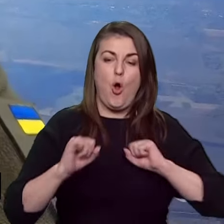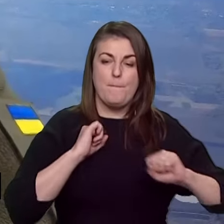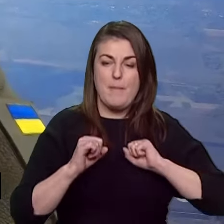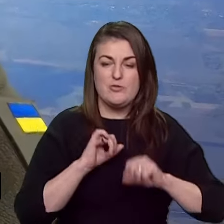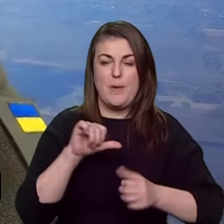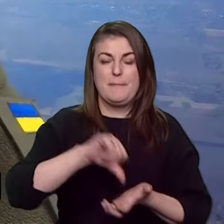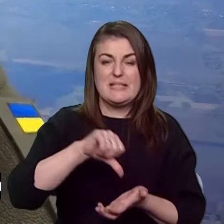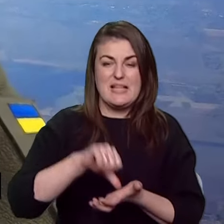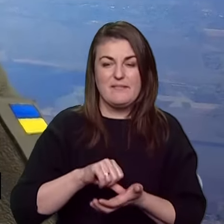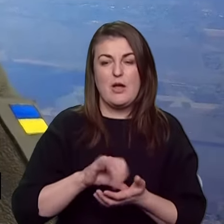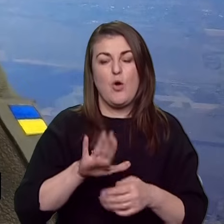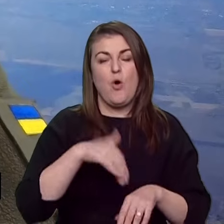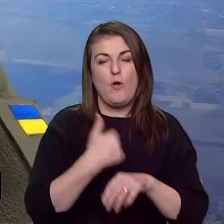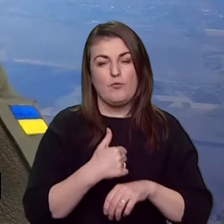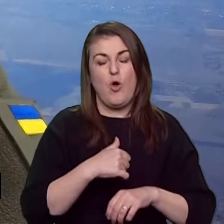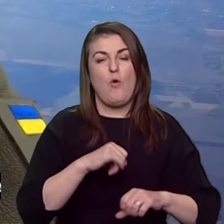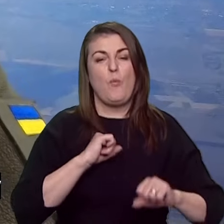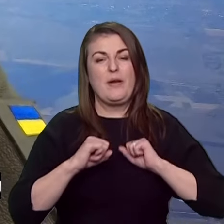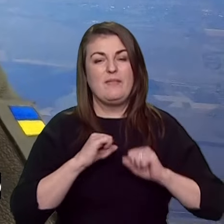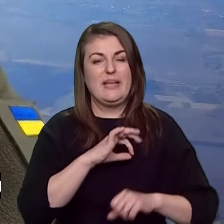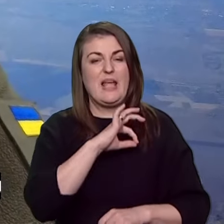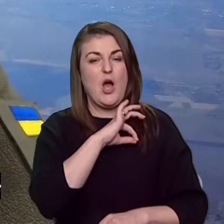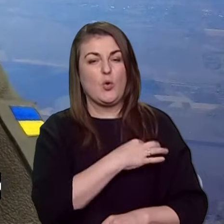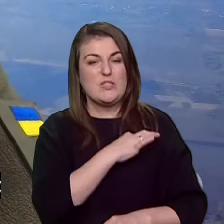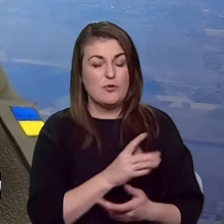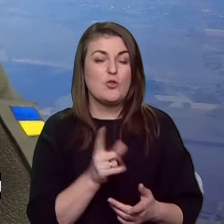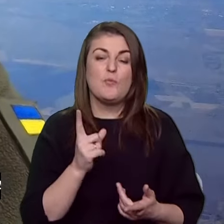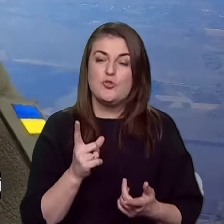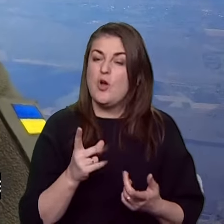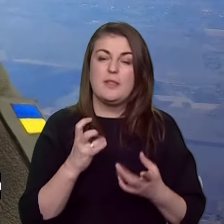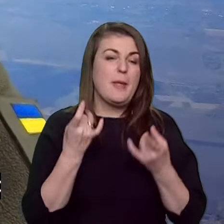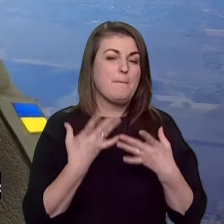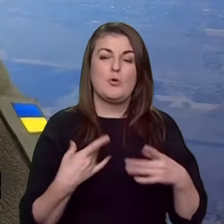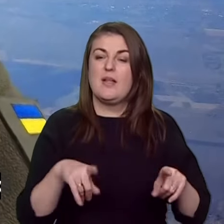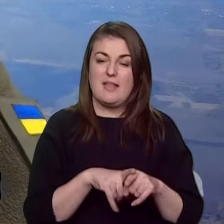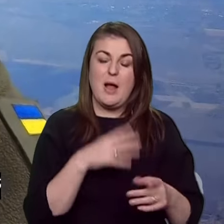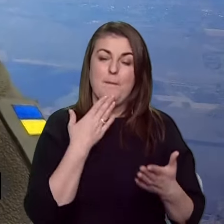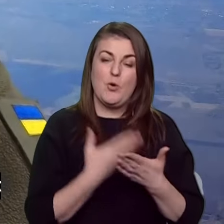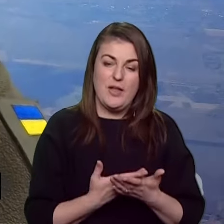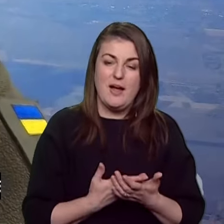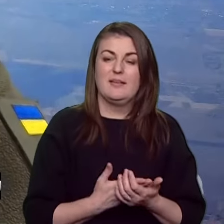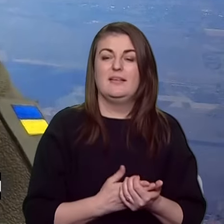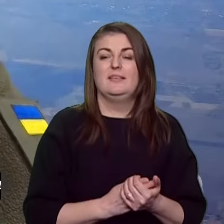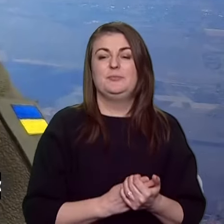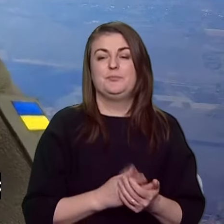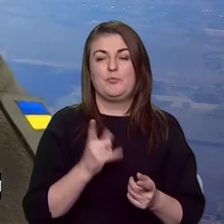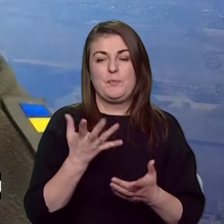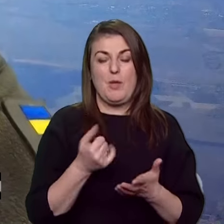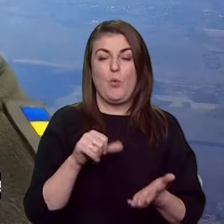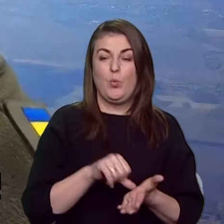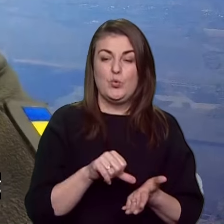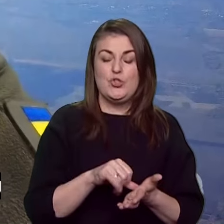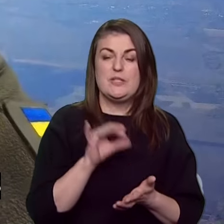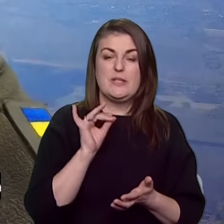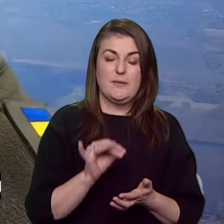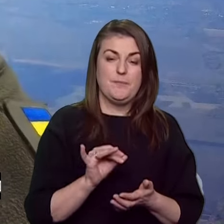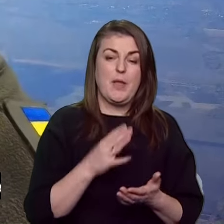зокрема, представникам головного управління розвідки, тому що не просто так подякував, зрозуміло, що є участь.